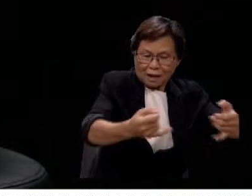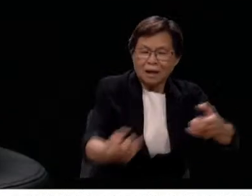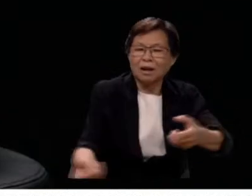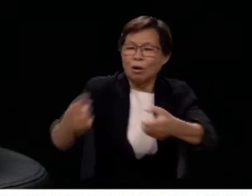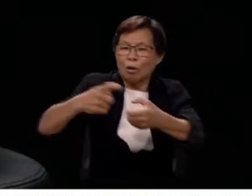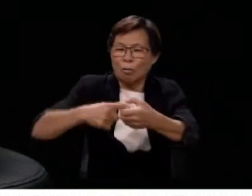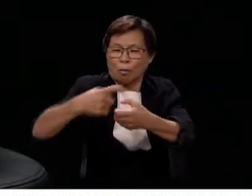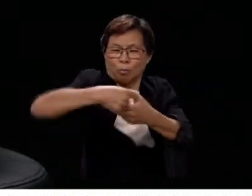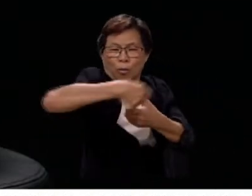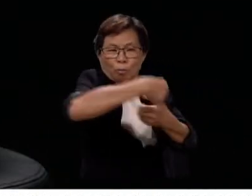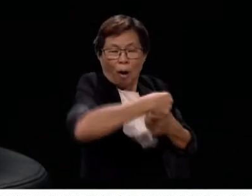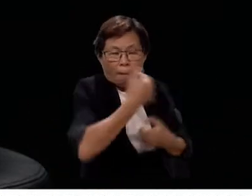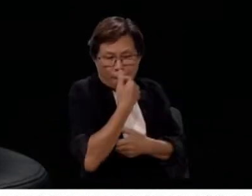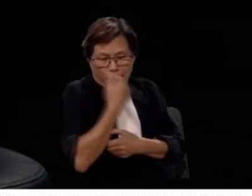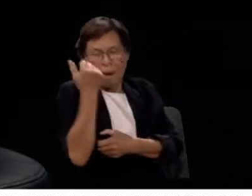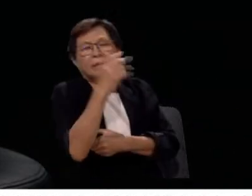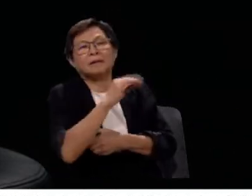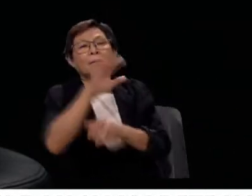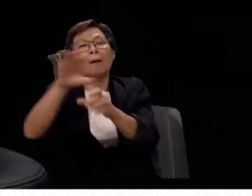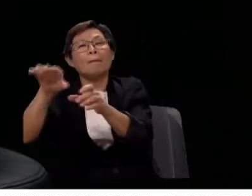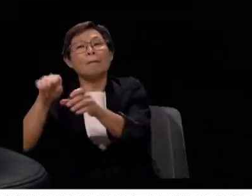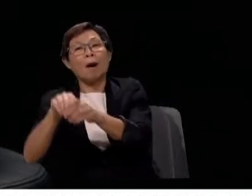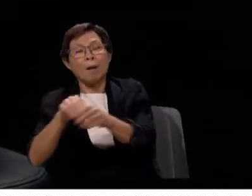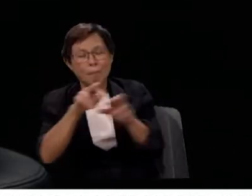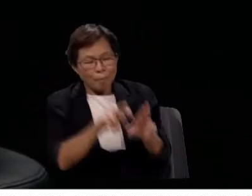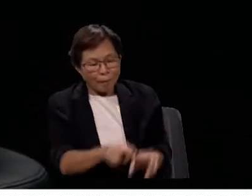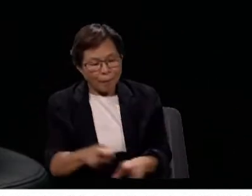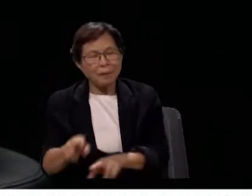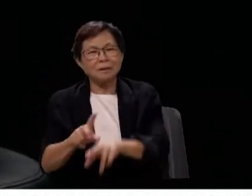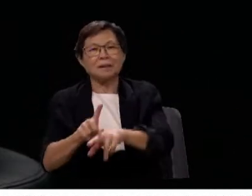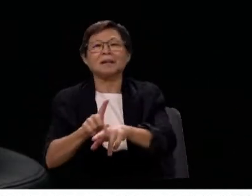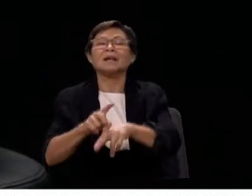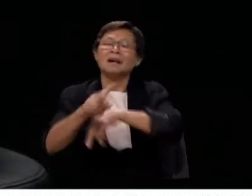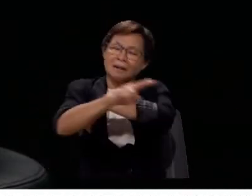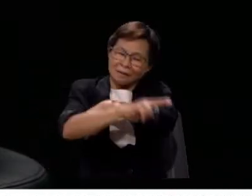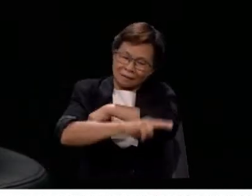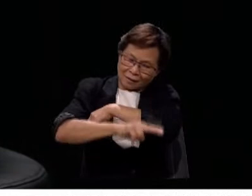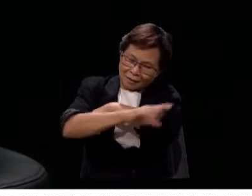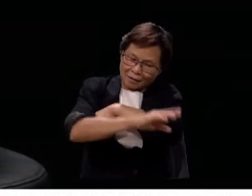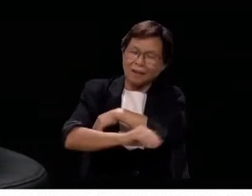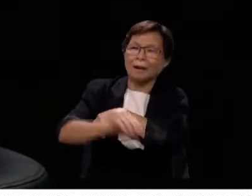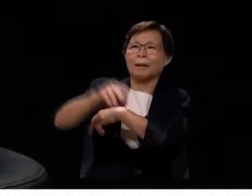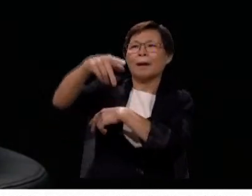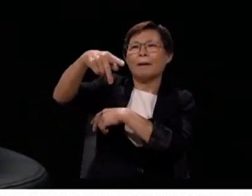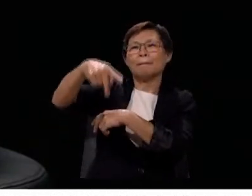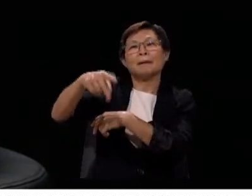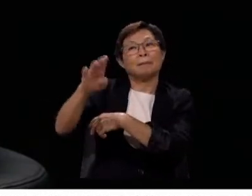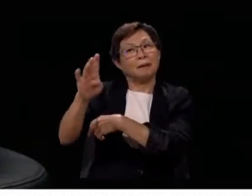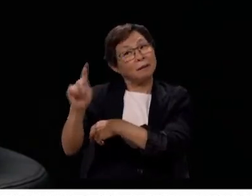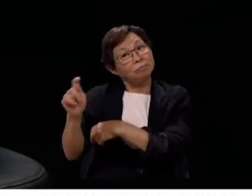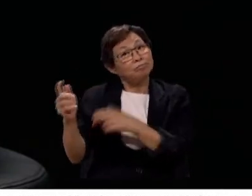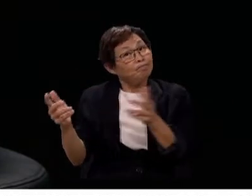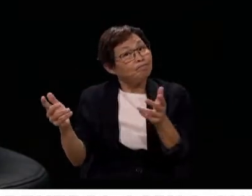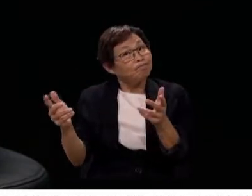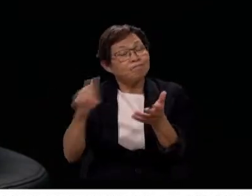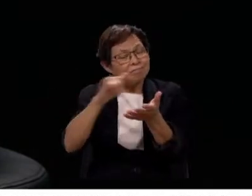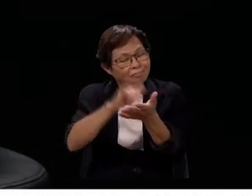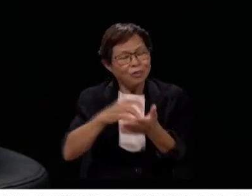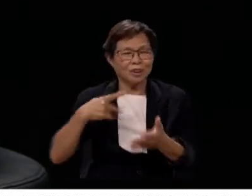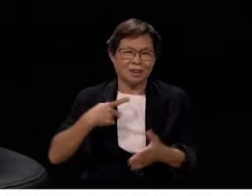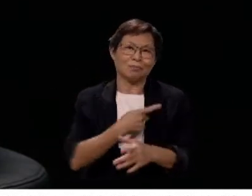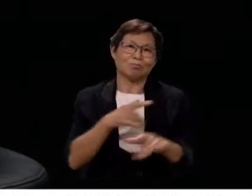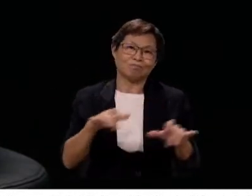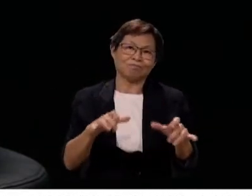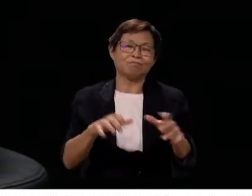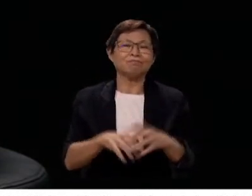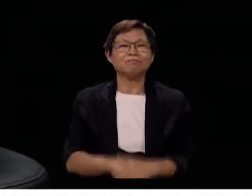akan dapat lebih baik dan hanya melibatkan perancangnya not di dipikat negeri dan juga dibagi setempat Taklim itu yang yang kita